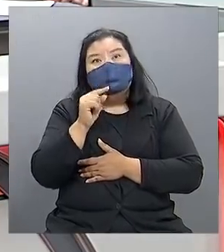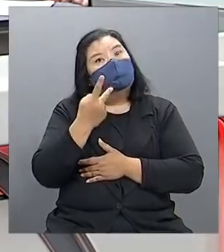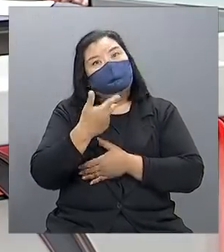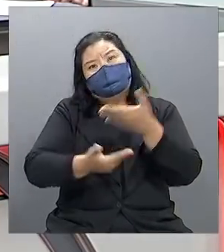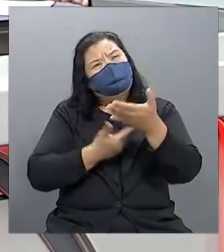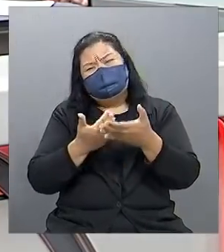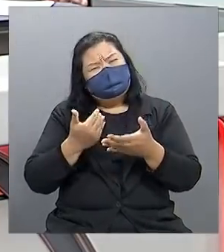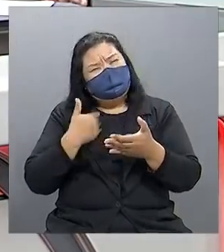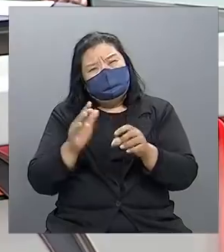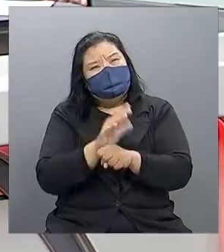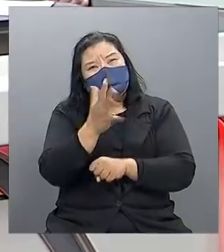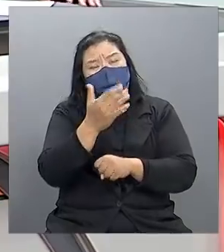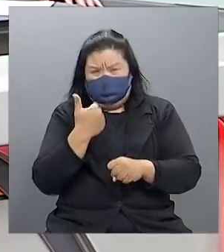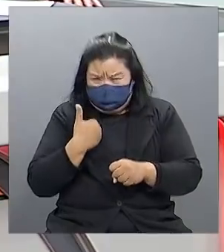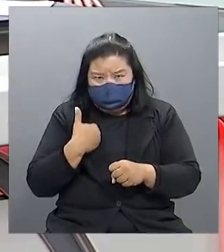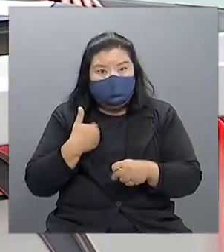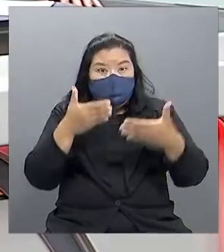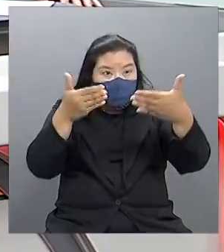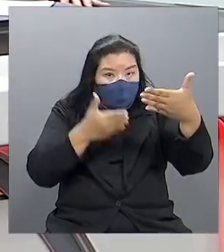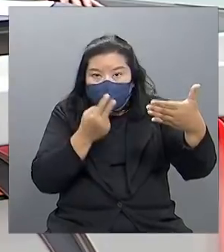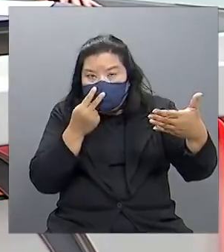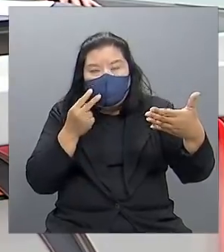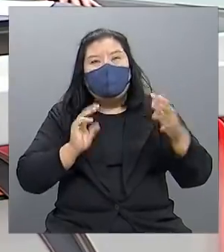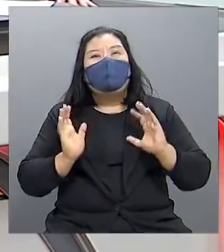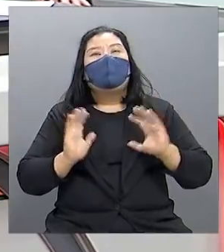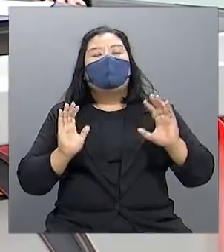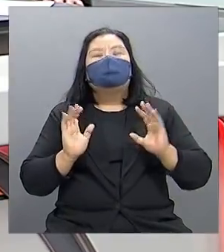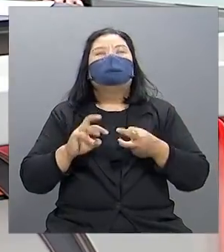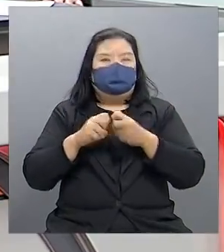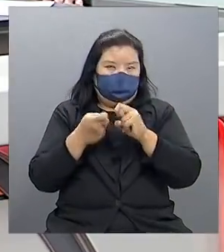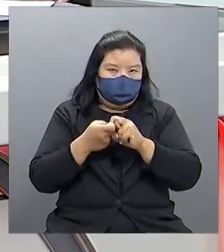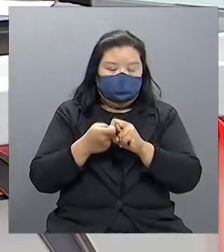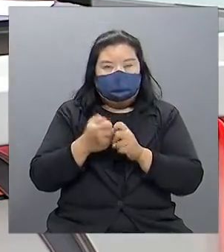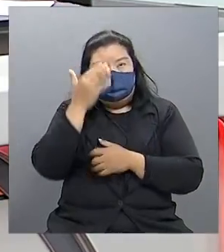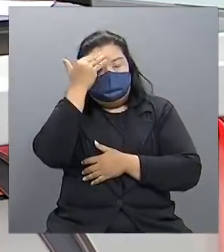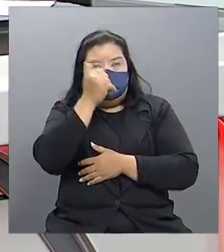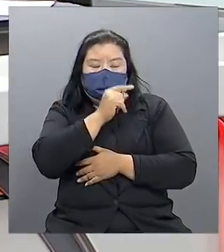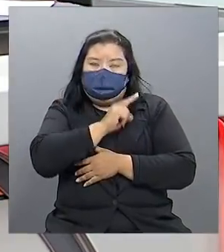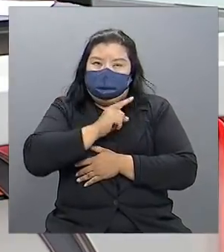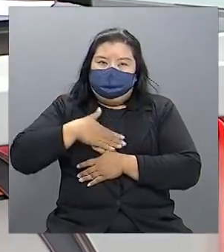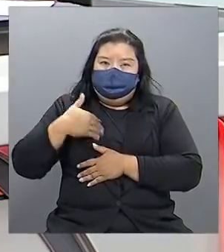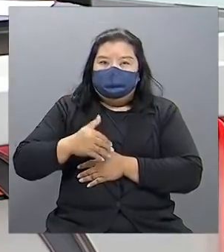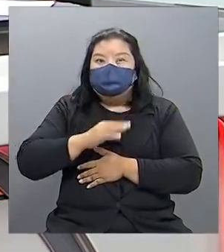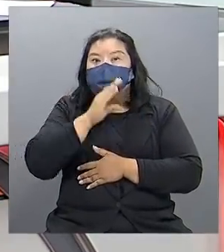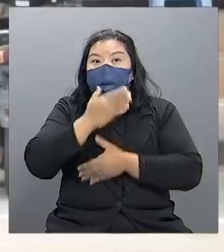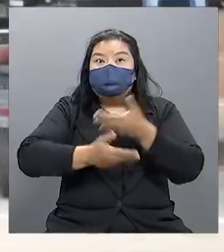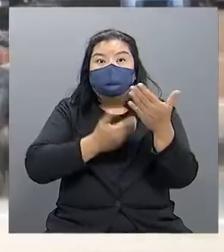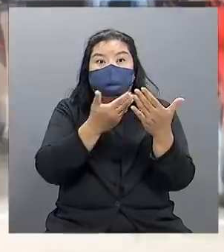ท้อนถึงปัญหาของผู้ค้ารายย่อยจากการที่ยังคงต้องแบกรับความเสี่ยงอยู่ค่ะถ้าเกิดว่าขายสลากได้ไม่หมดอะค่ะ